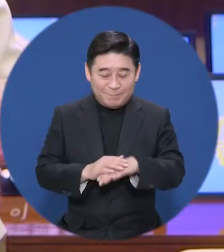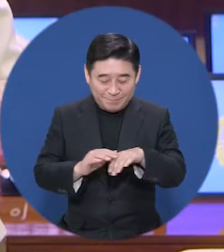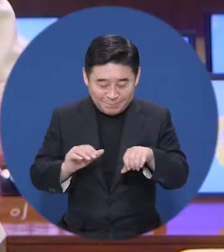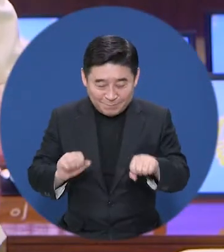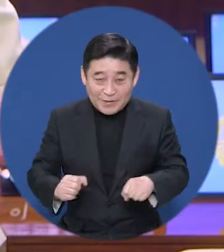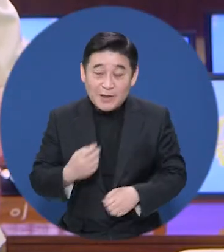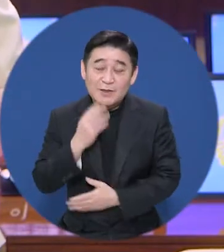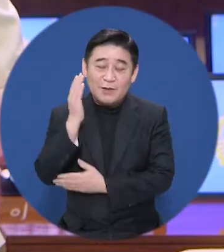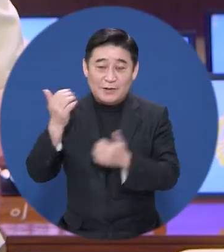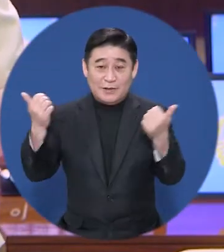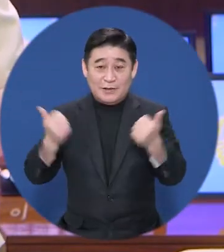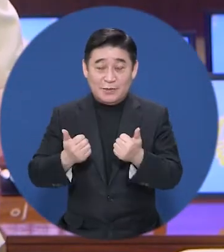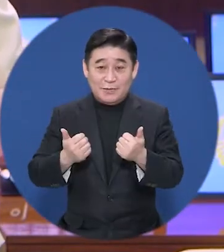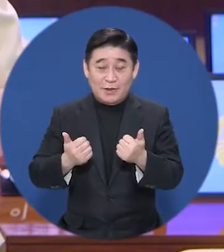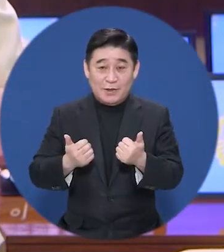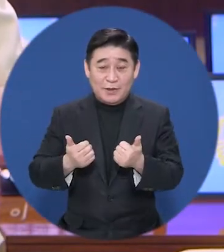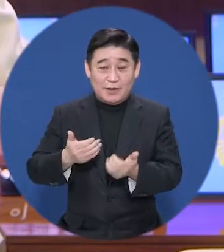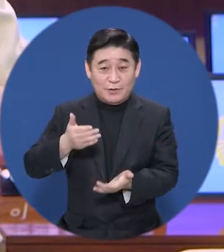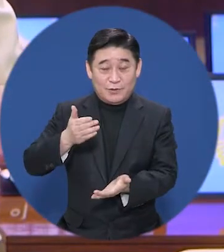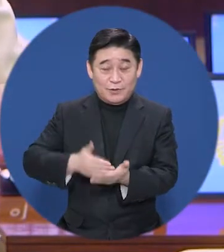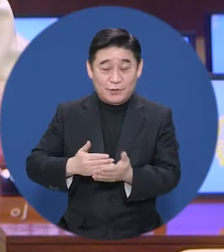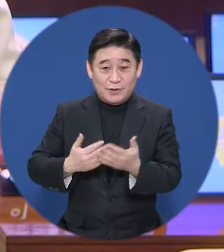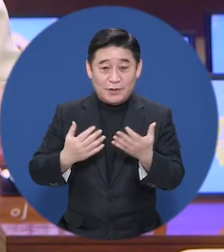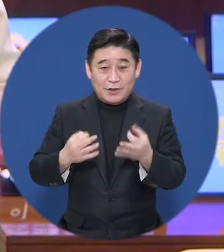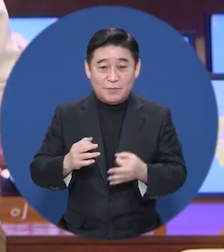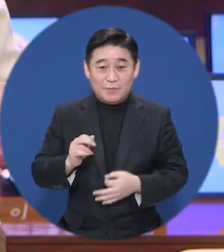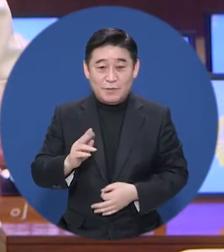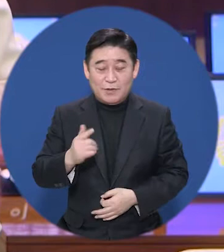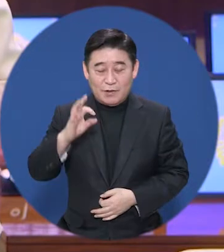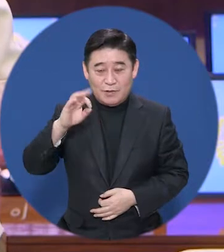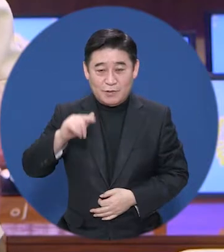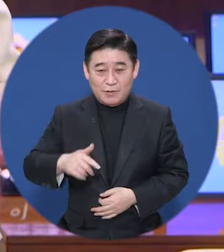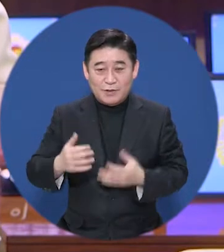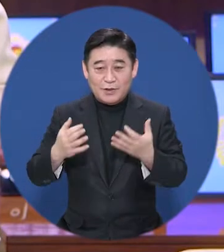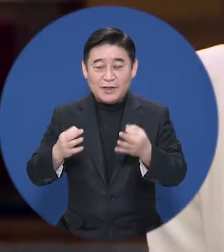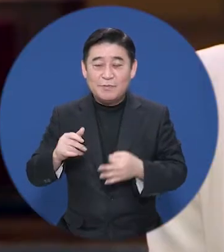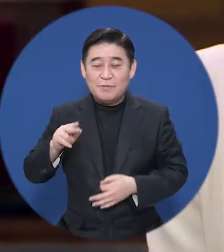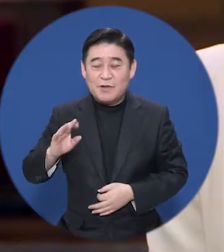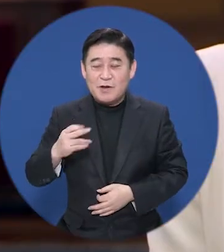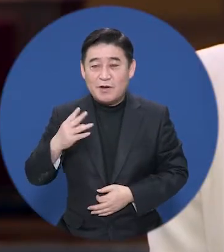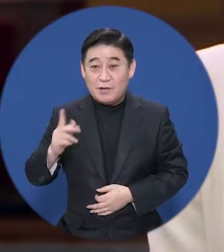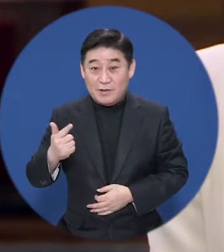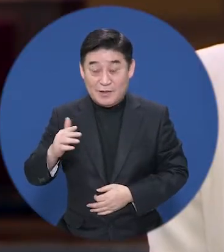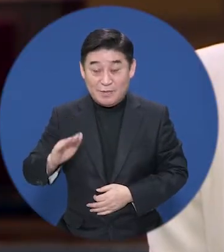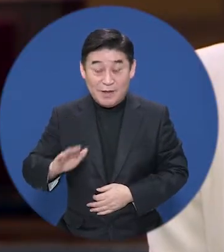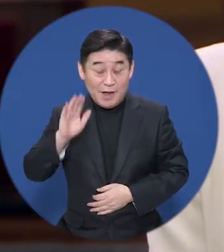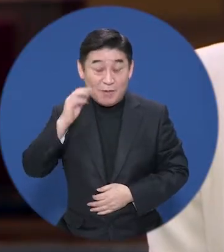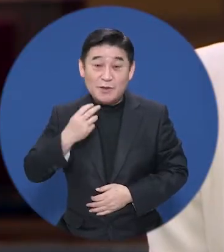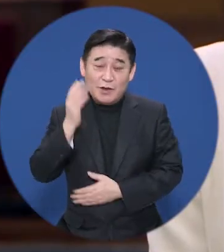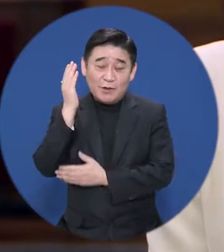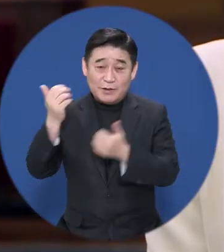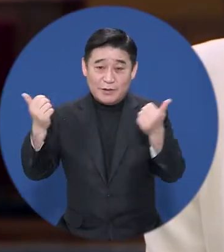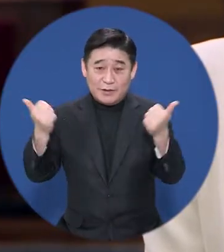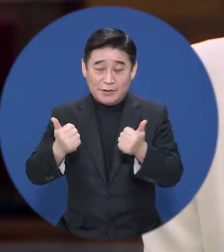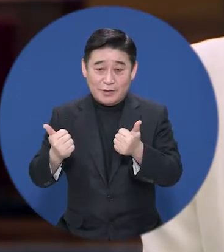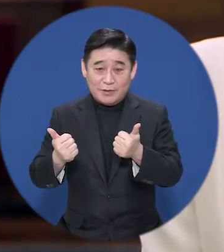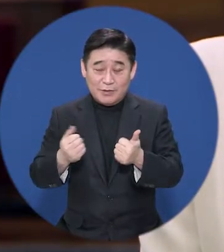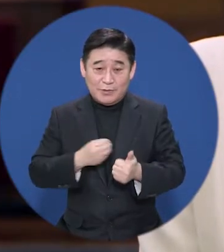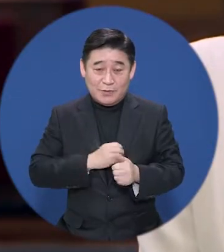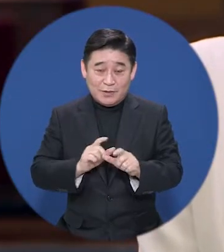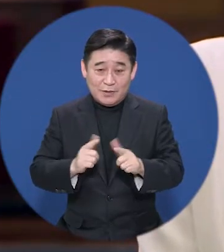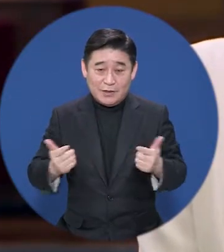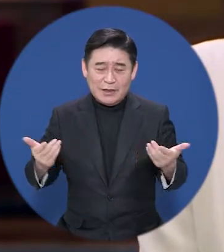안녕하세요. 서울특별시의회 의정포커스 김효룡입니다. 안녕하세요. 김경란입니다. 앞으로는 서울시 의원들이